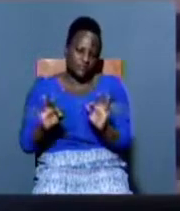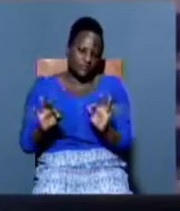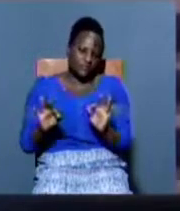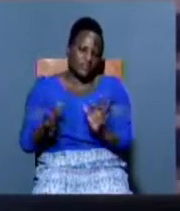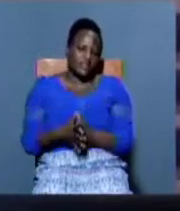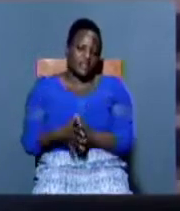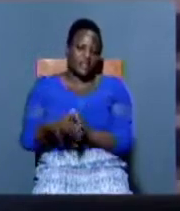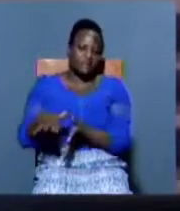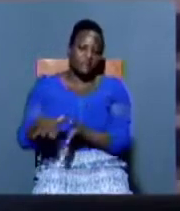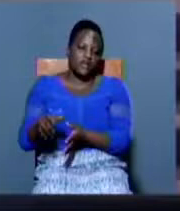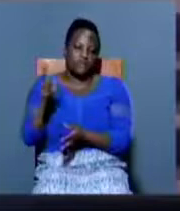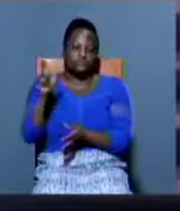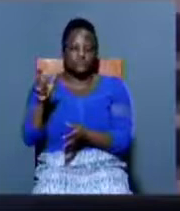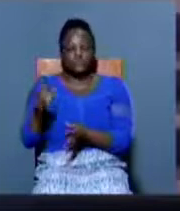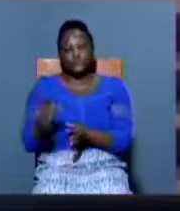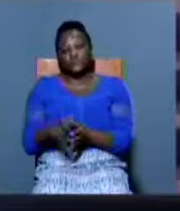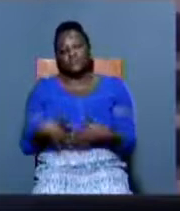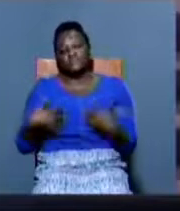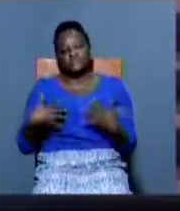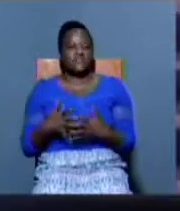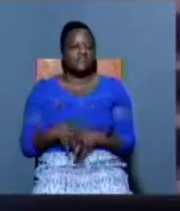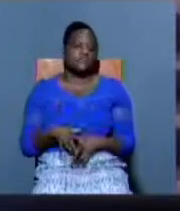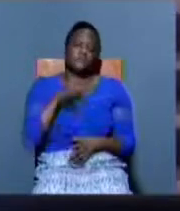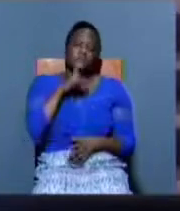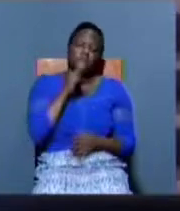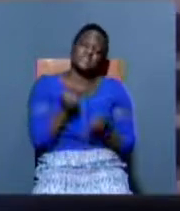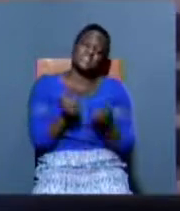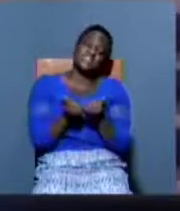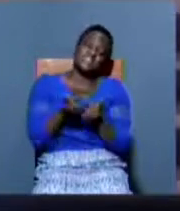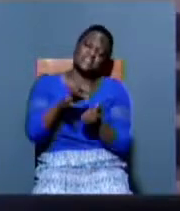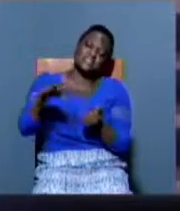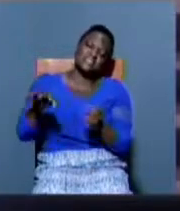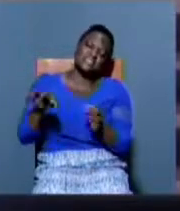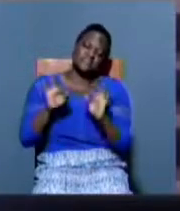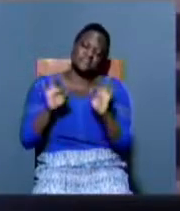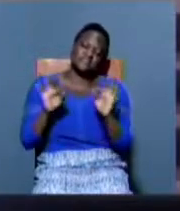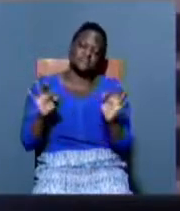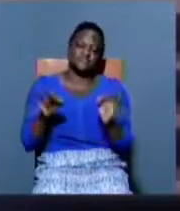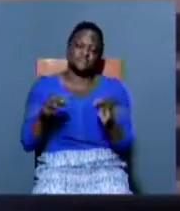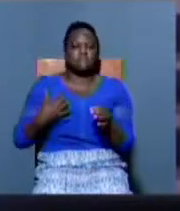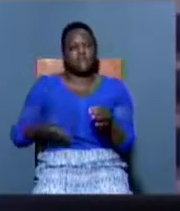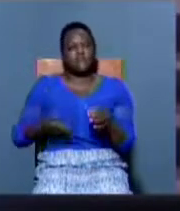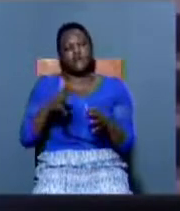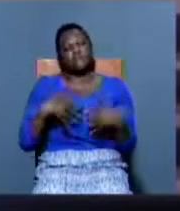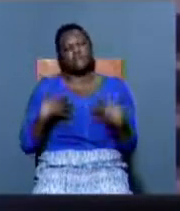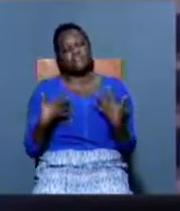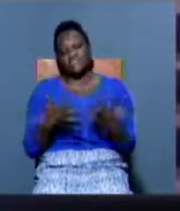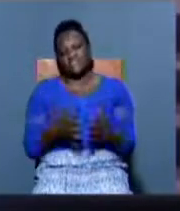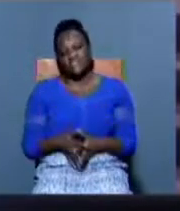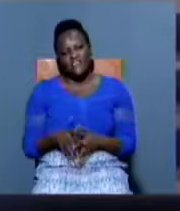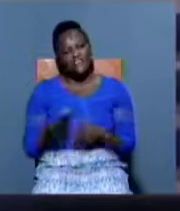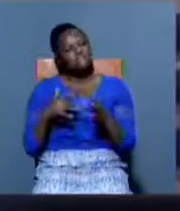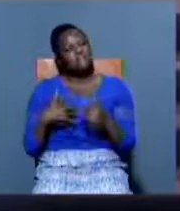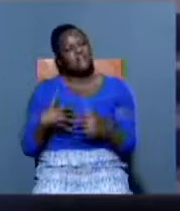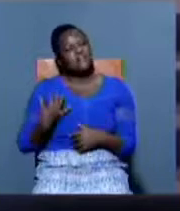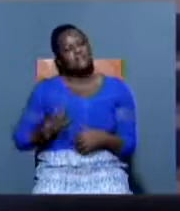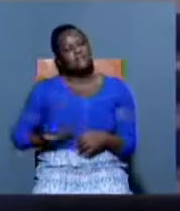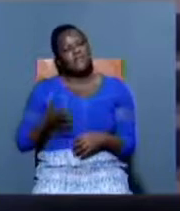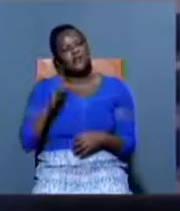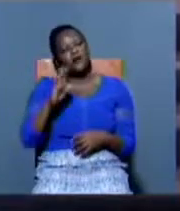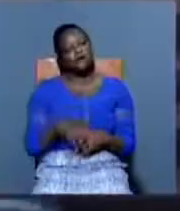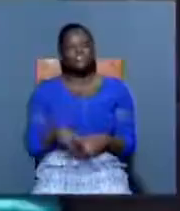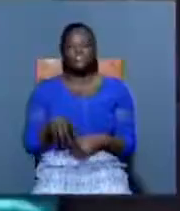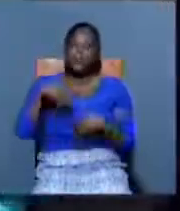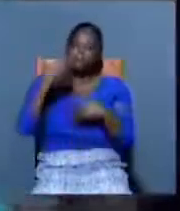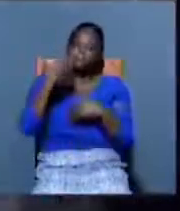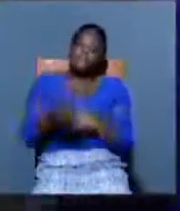mkeo mazingira mazuri na enjoy. Nisikilizeni vizuri wanaume, niwaambie ukweli. Mfanye mke wako hata akiwa kwenye halaiki ya